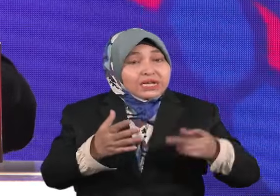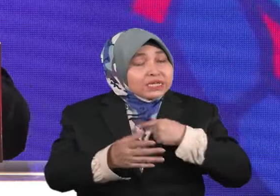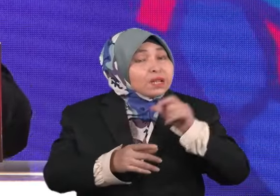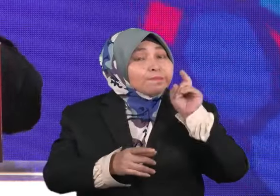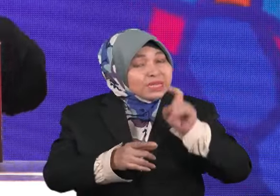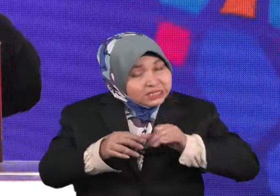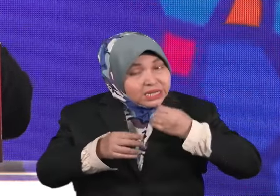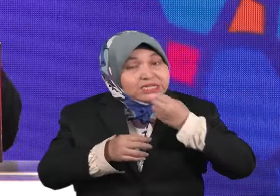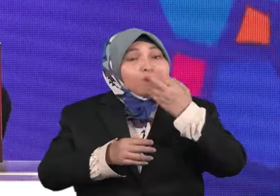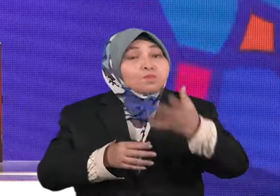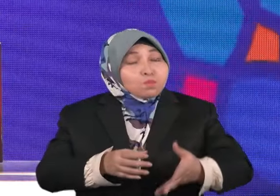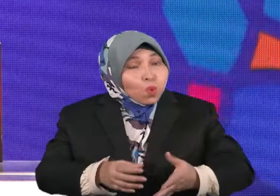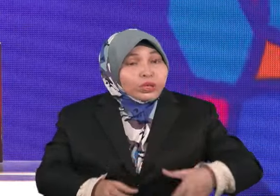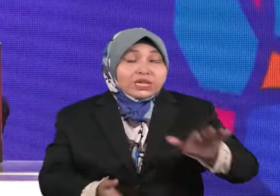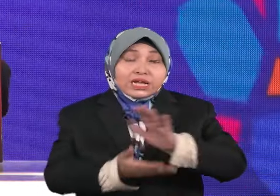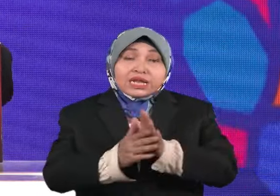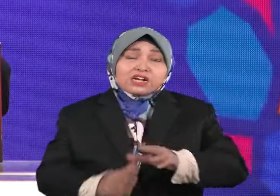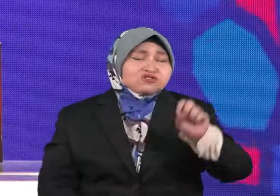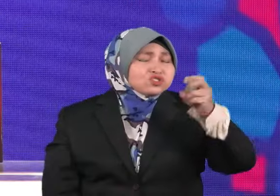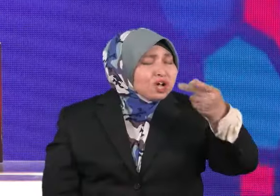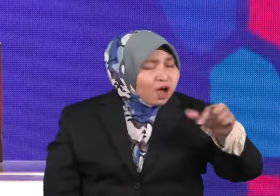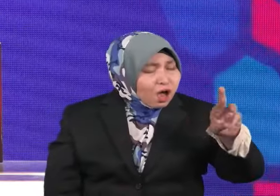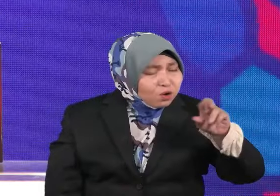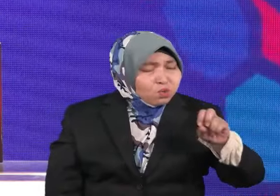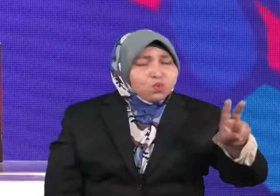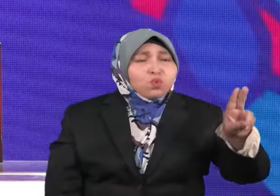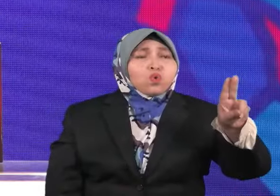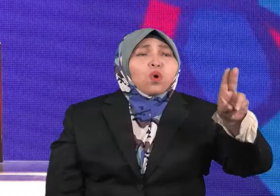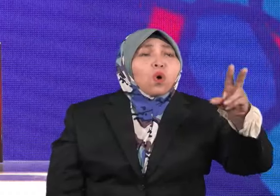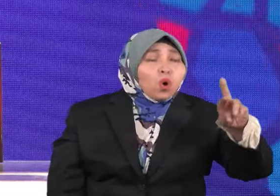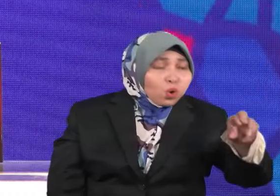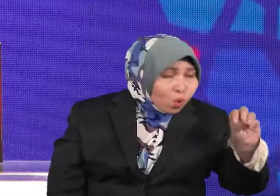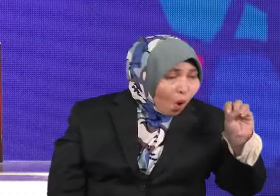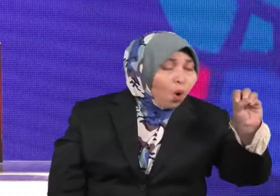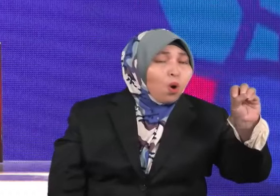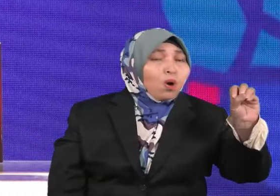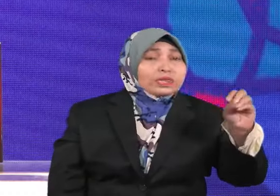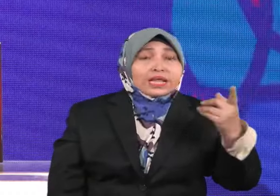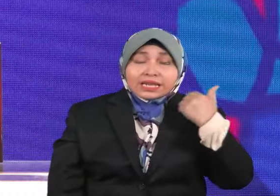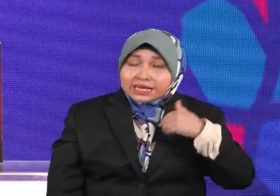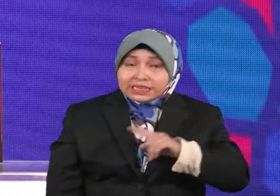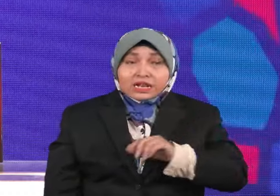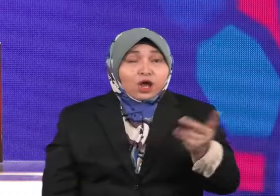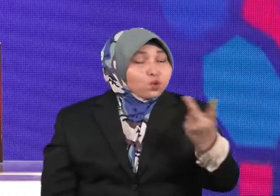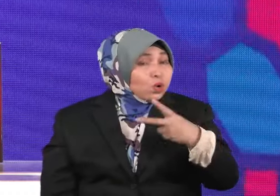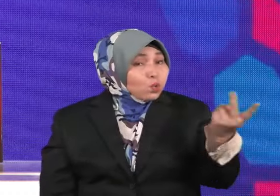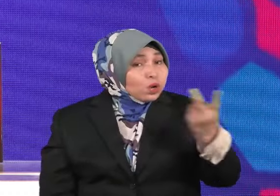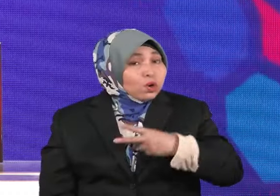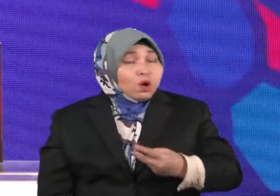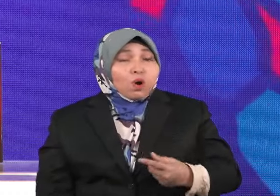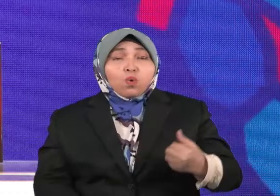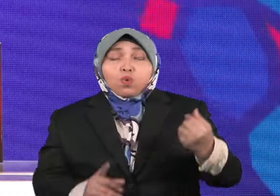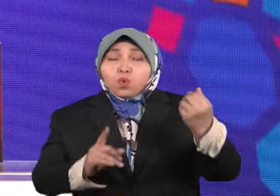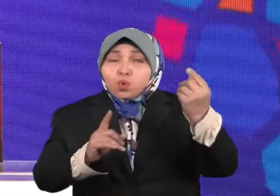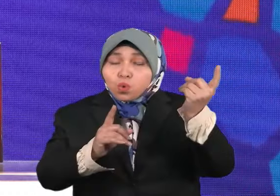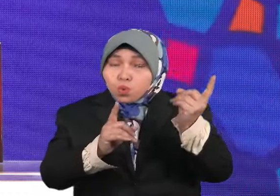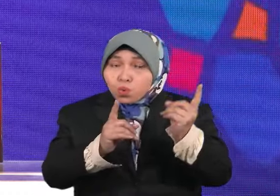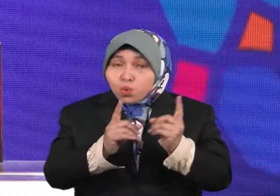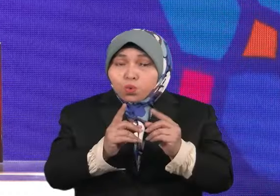jelaskan. Syahrura. Jadi kita dah bagi tips sebelum ni. Kalau dua-dua huruf yang yang sama